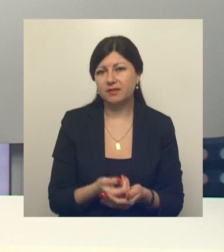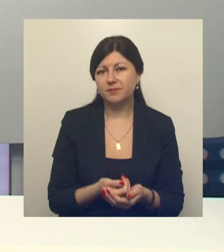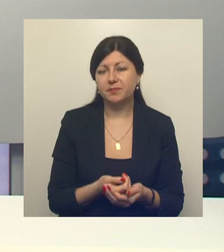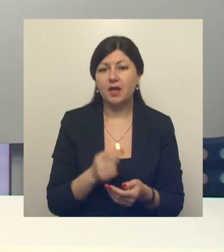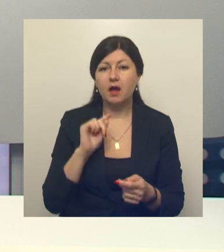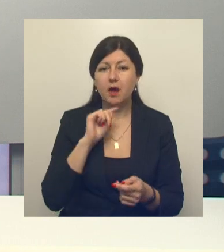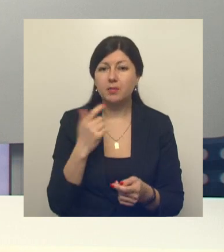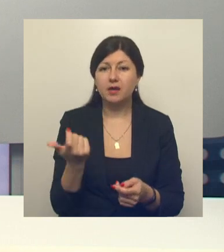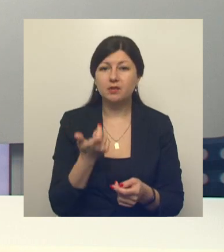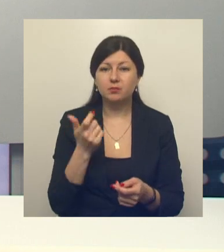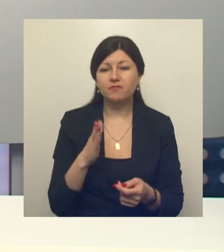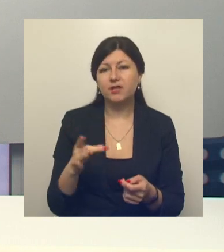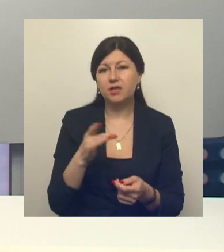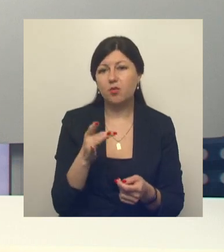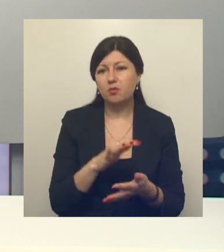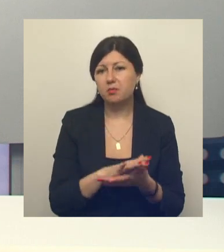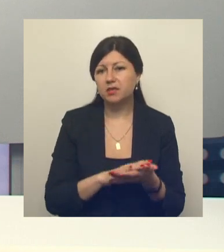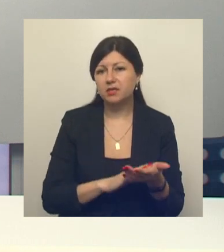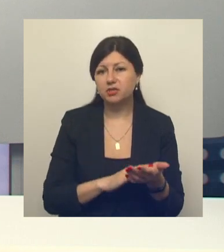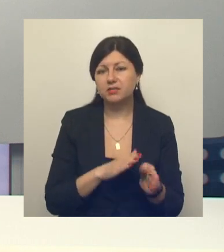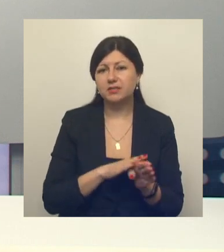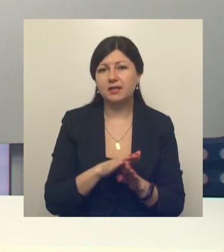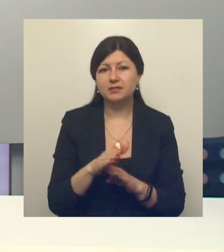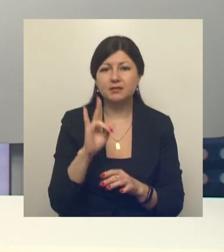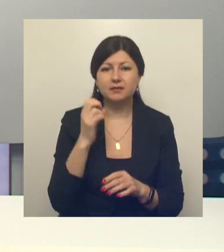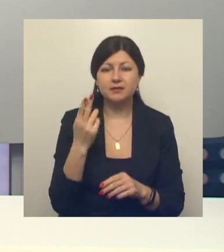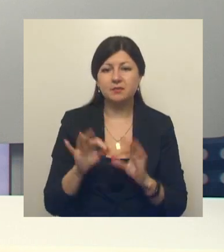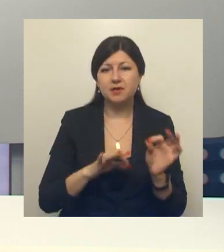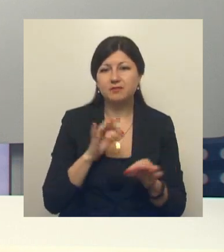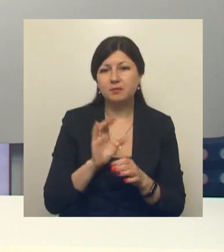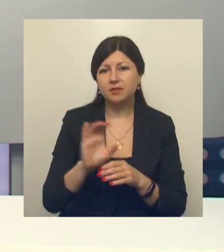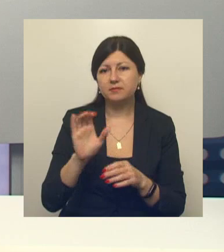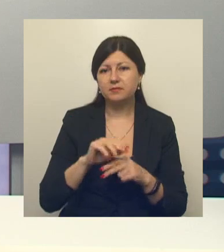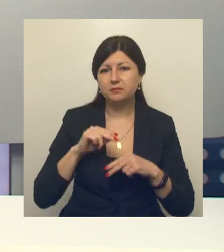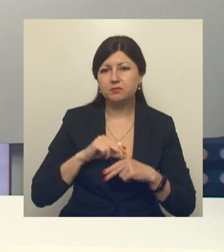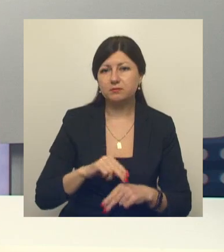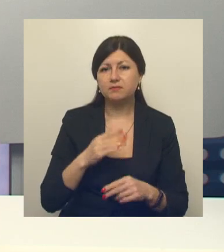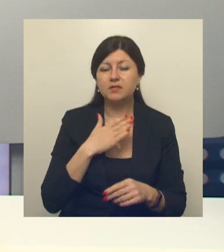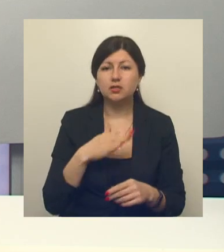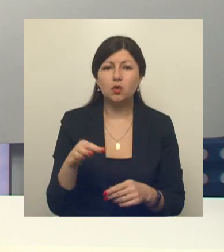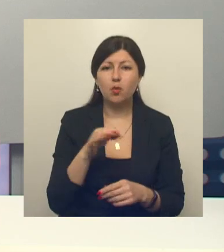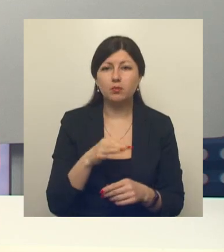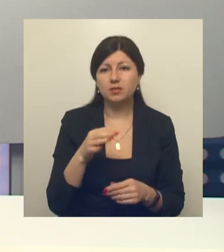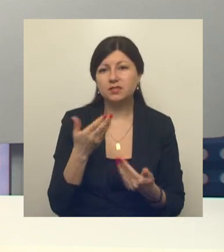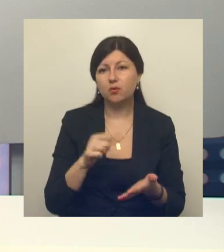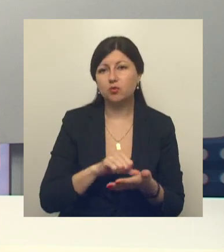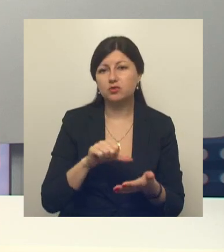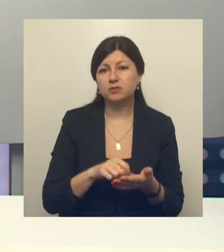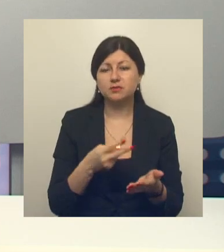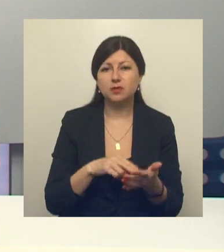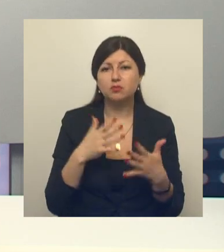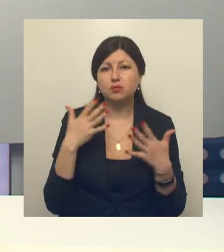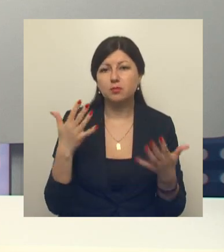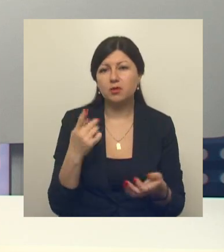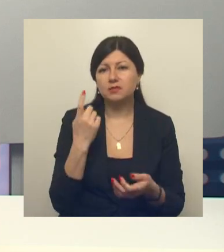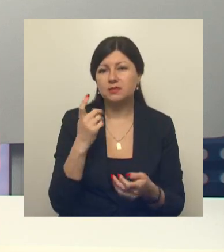Об экономике. В регионе продолжается реализация национального проекта «Производительность труда». В нашей области его участниками стали уже более